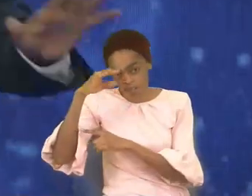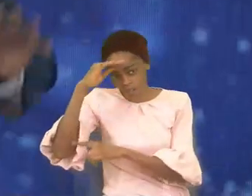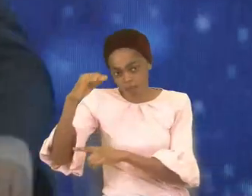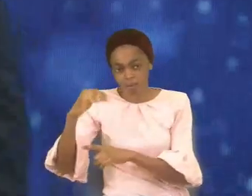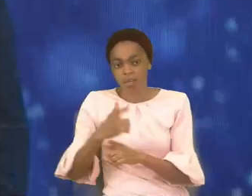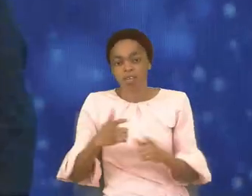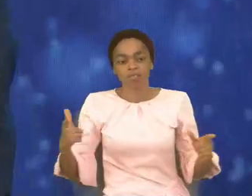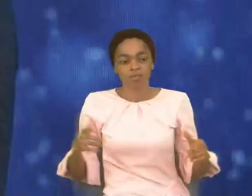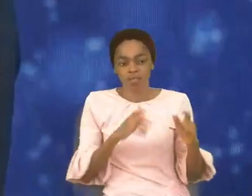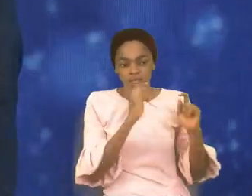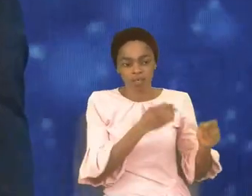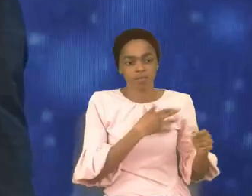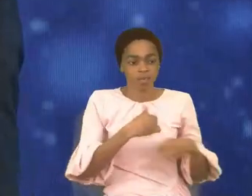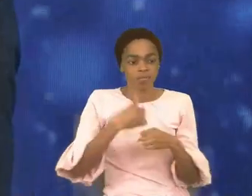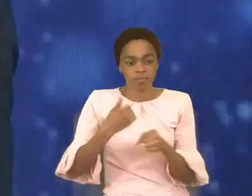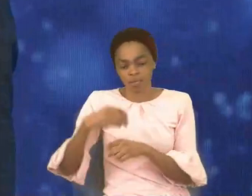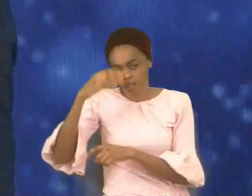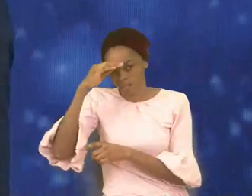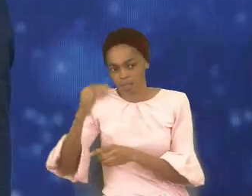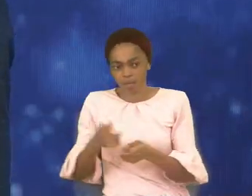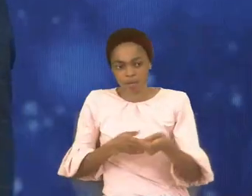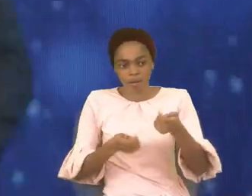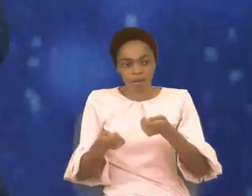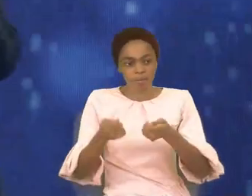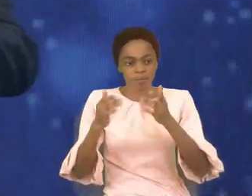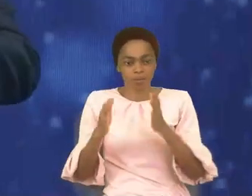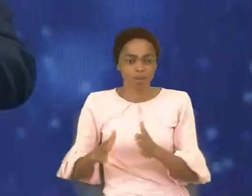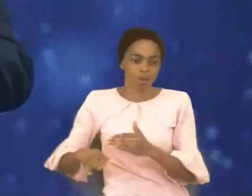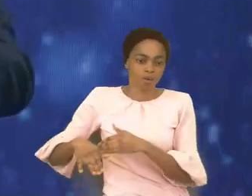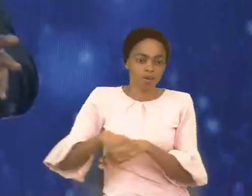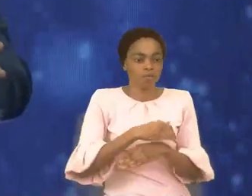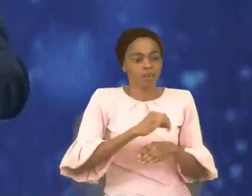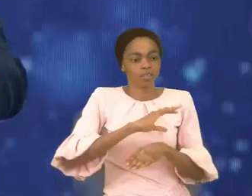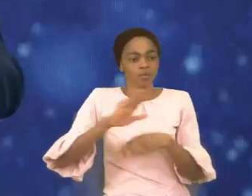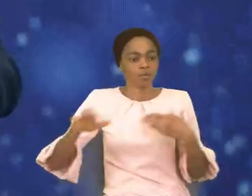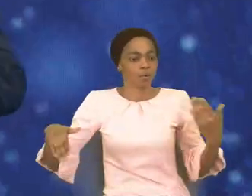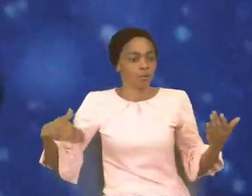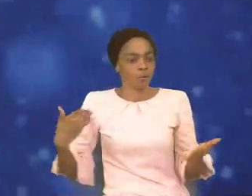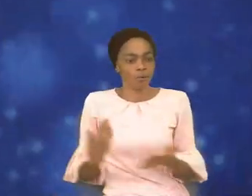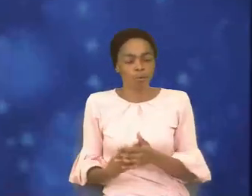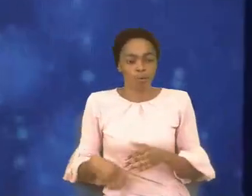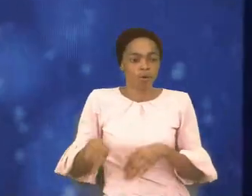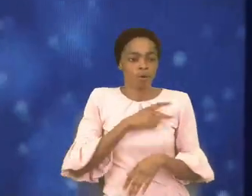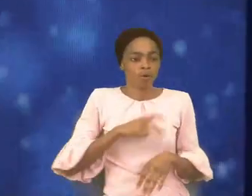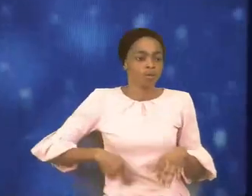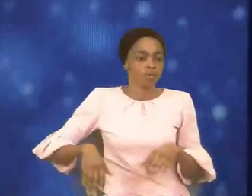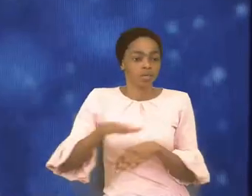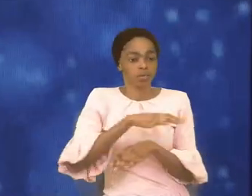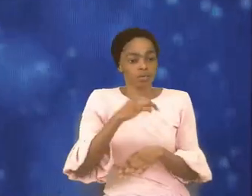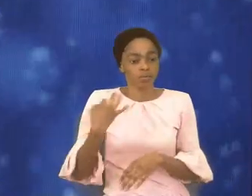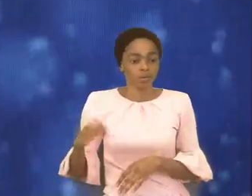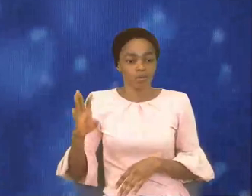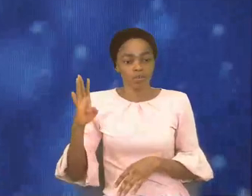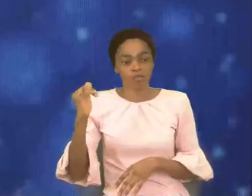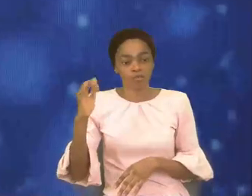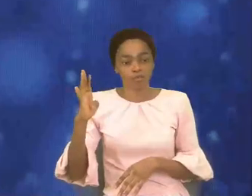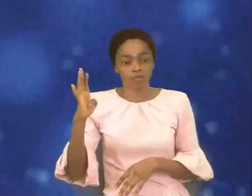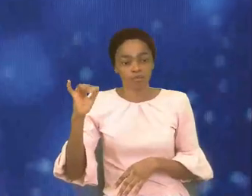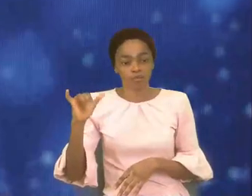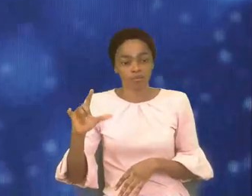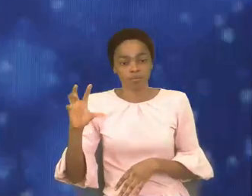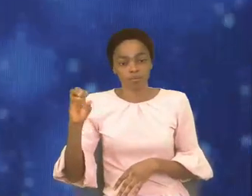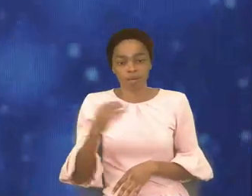le commandement de toute la province de Babylone, et l'établit chef suprême de tous